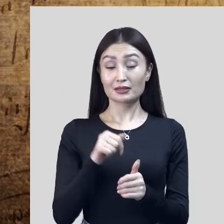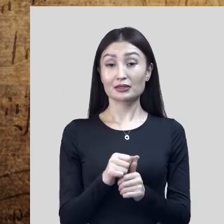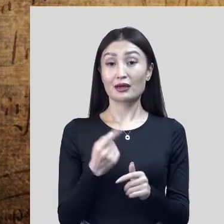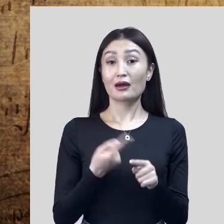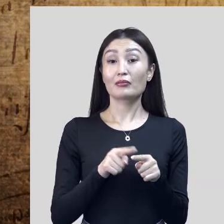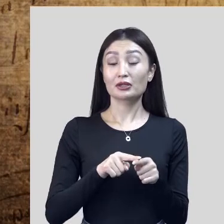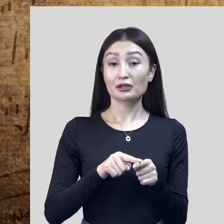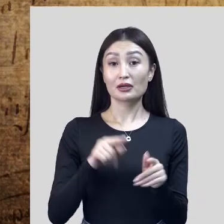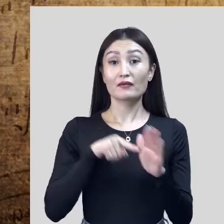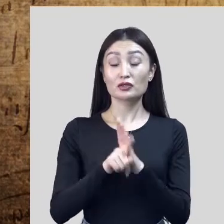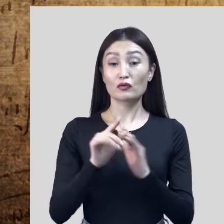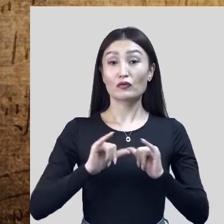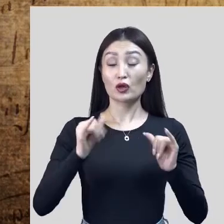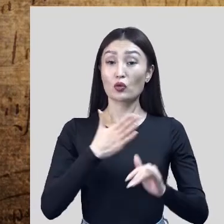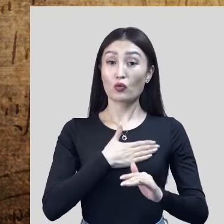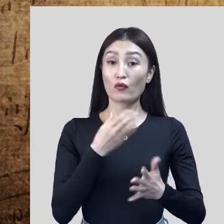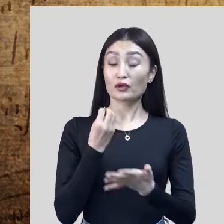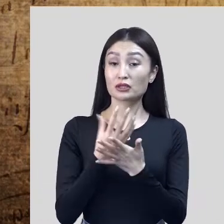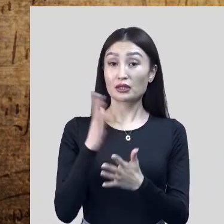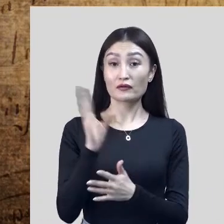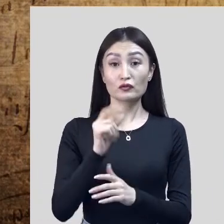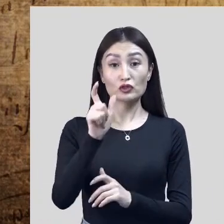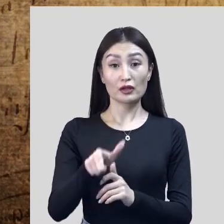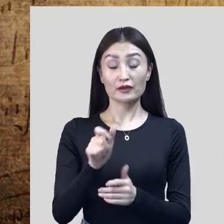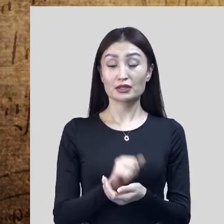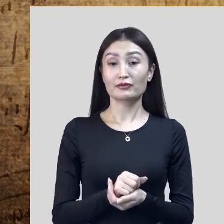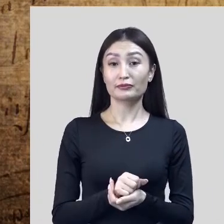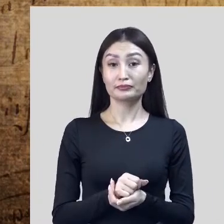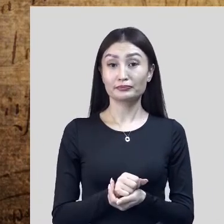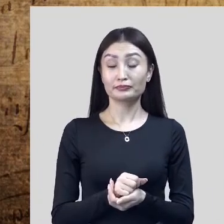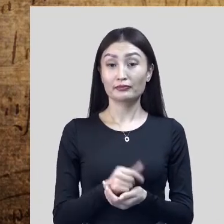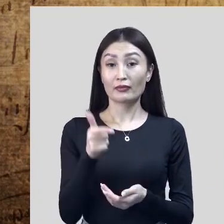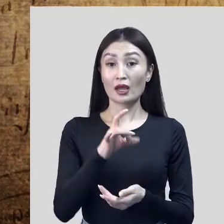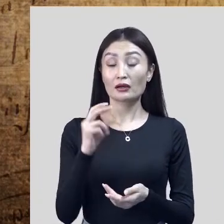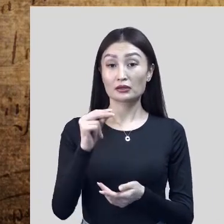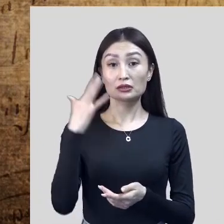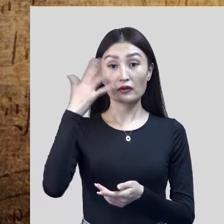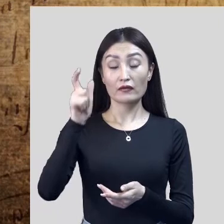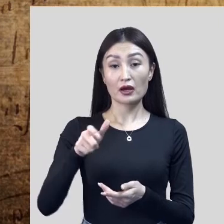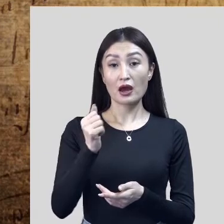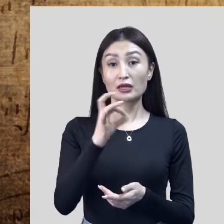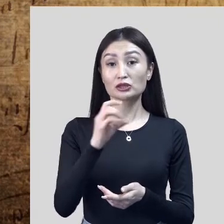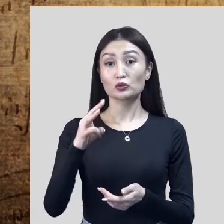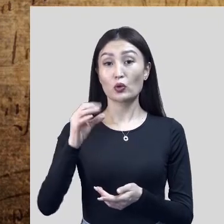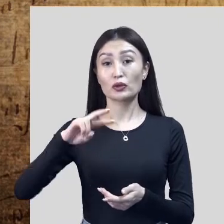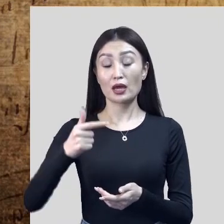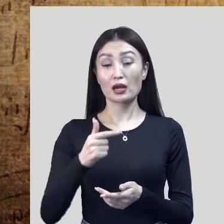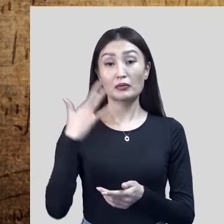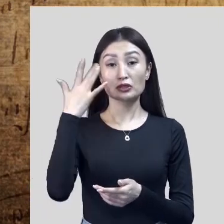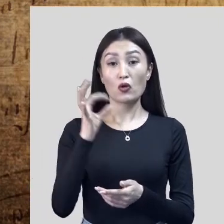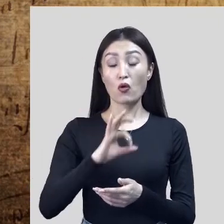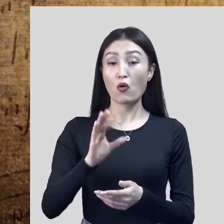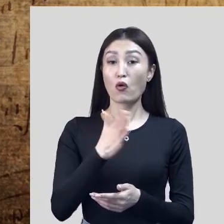здесь, определив основу развития духовных ценностей всего человечества. Греческий философ Аристотель заложил основу представления